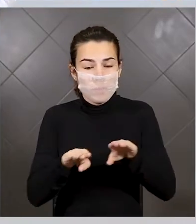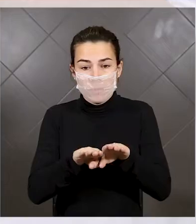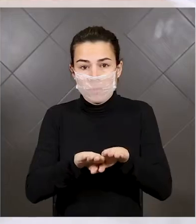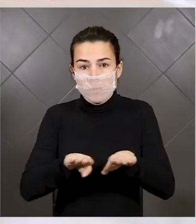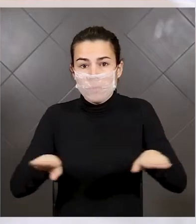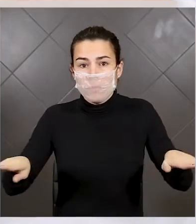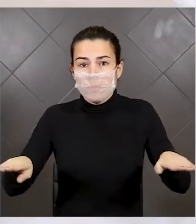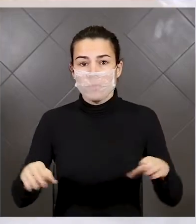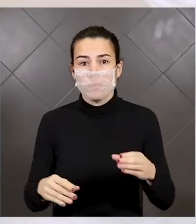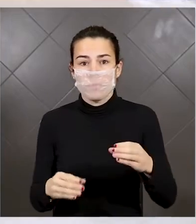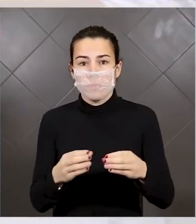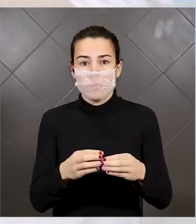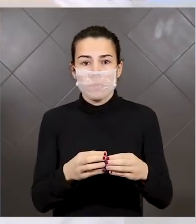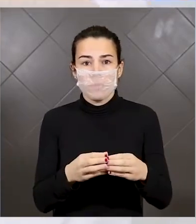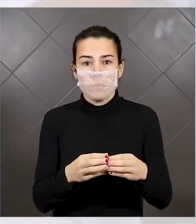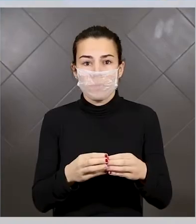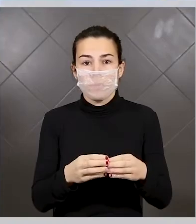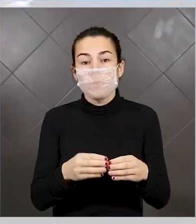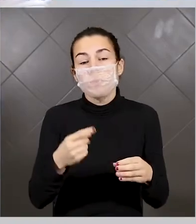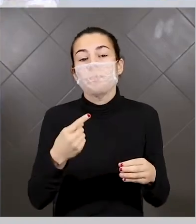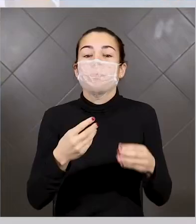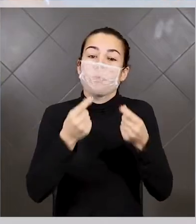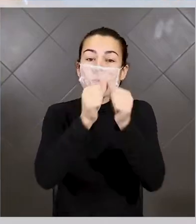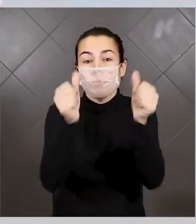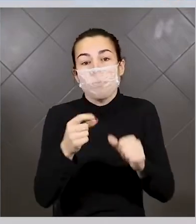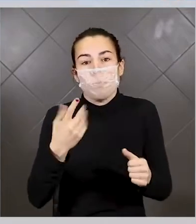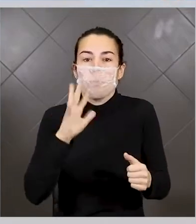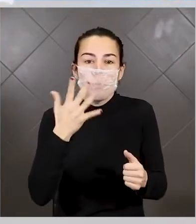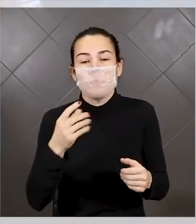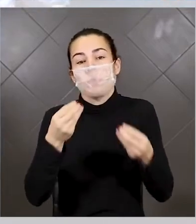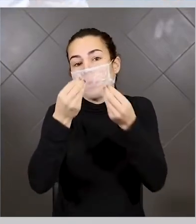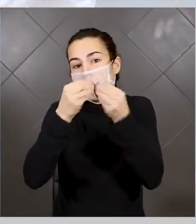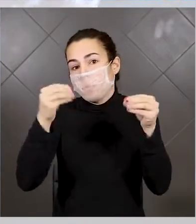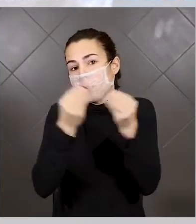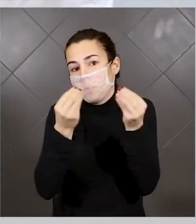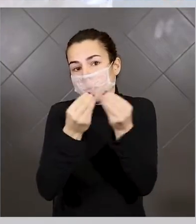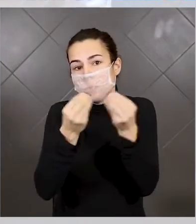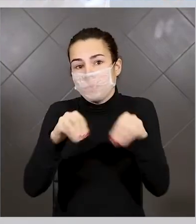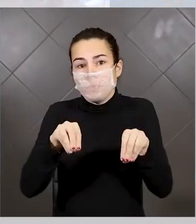aro li van donar forma d'ou i aquest l'emplearem per Pasco i per fer aquest pastís.